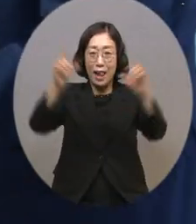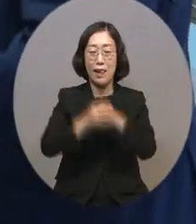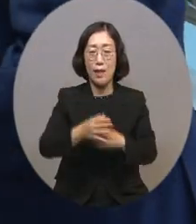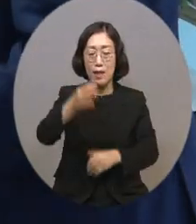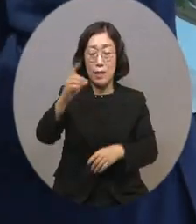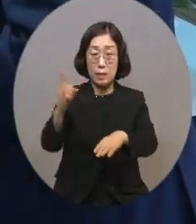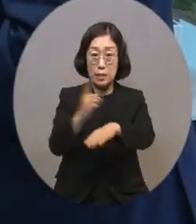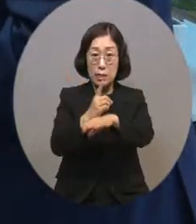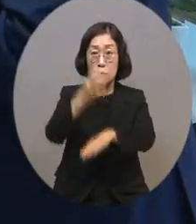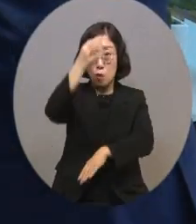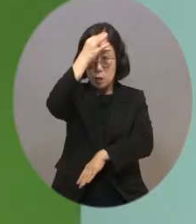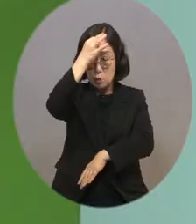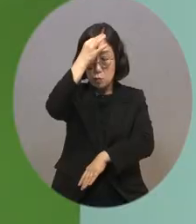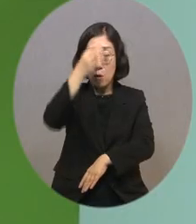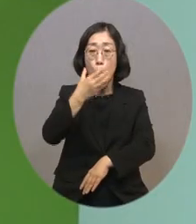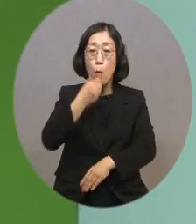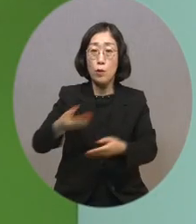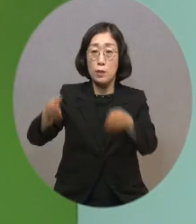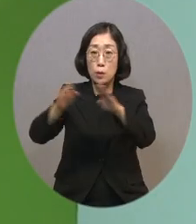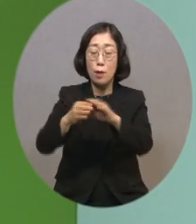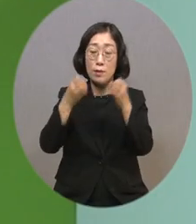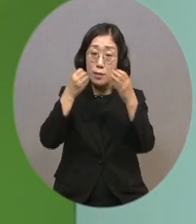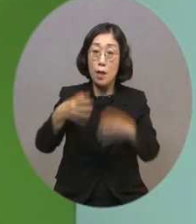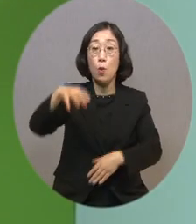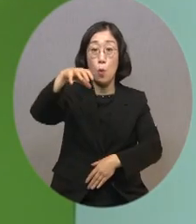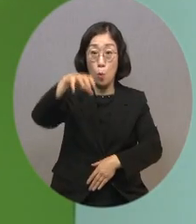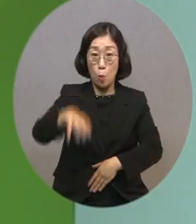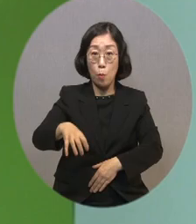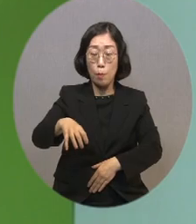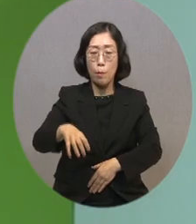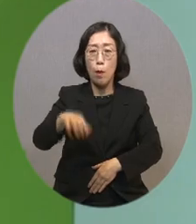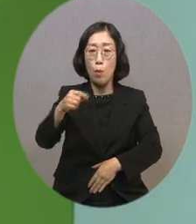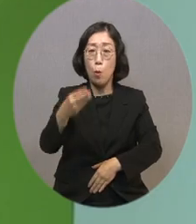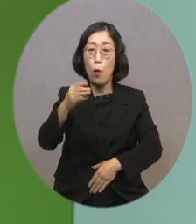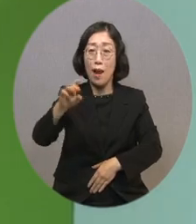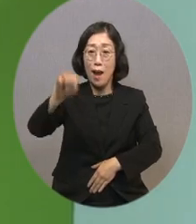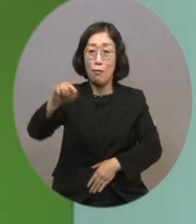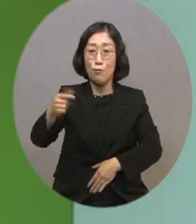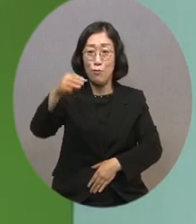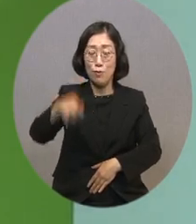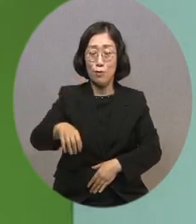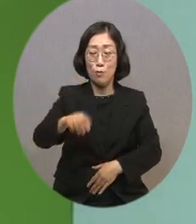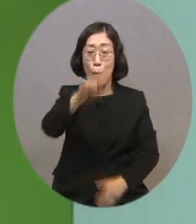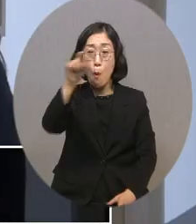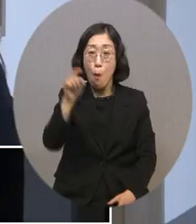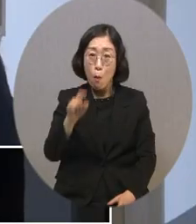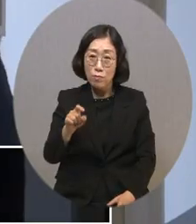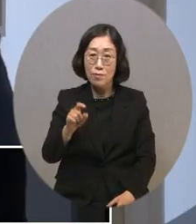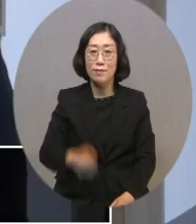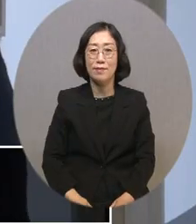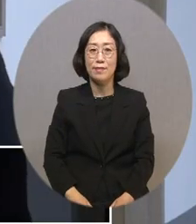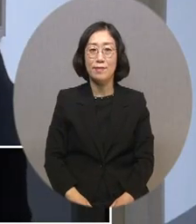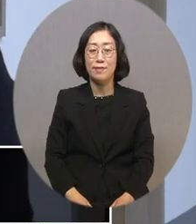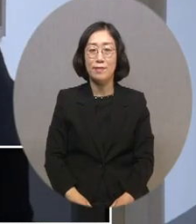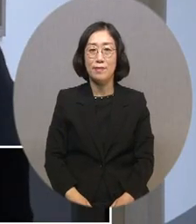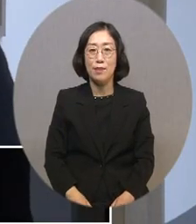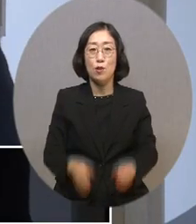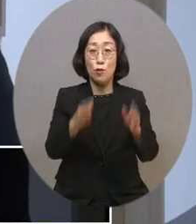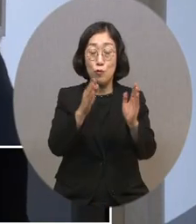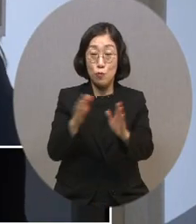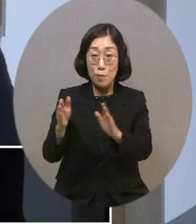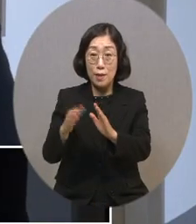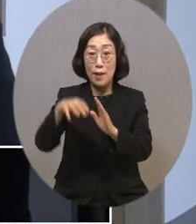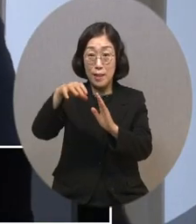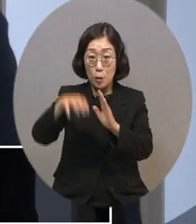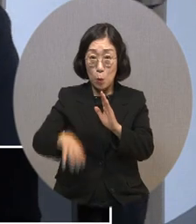기술이 합쳐진 복지관의 새로운 공간, 놀라운드는 어떤 곳일까요? 네, 저희 이번에 준비한